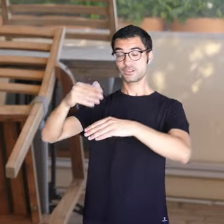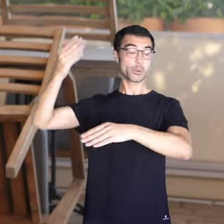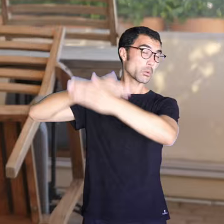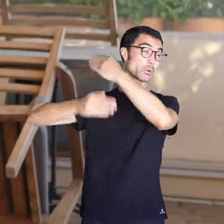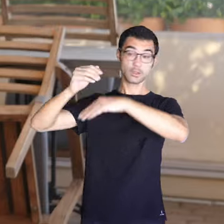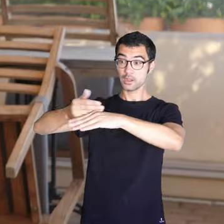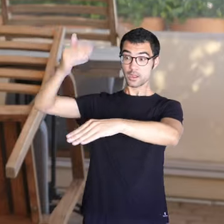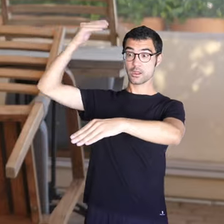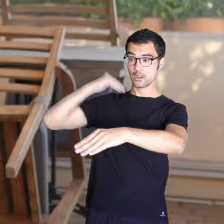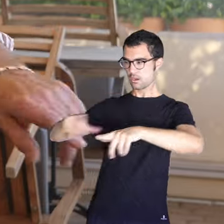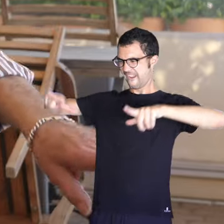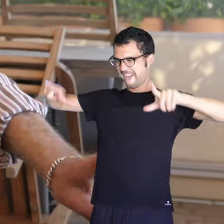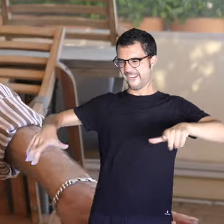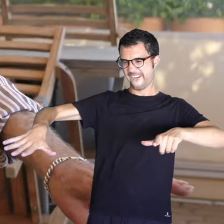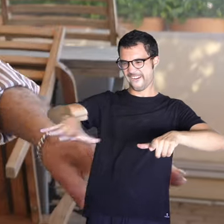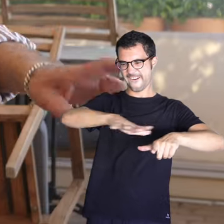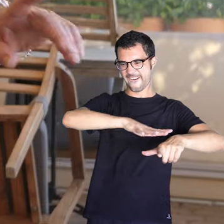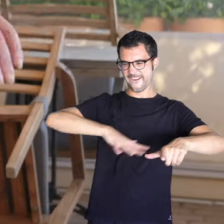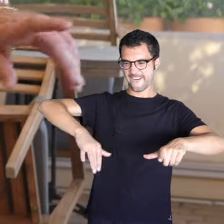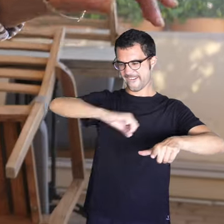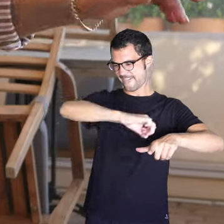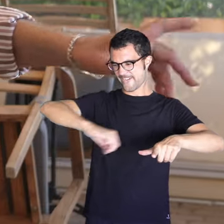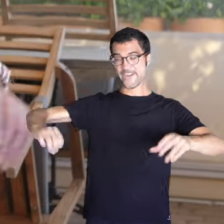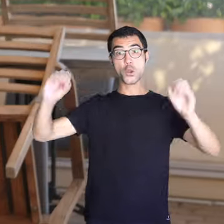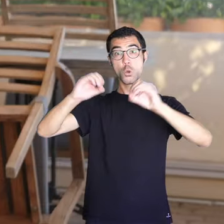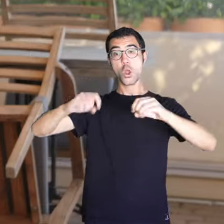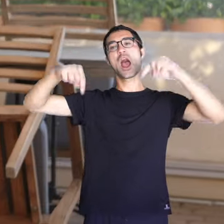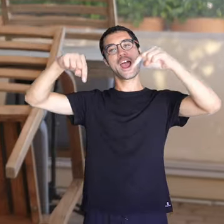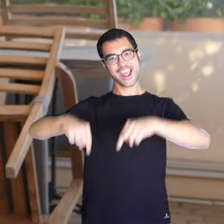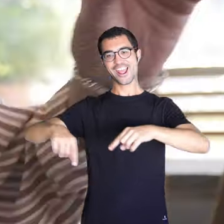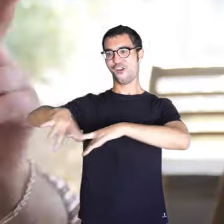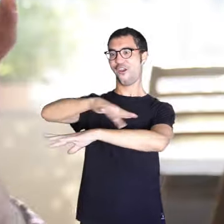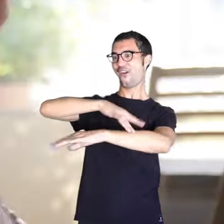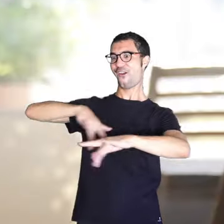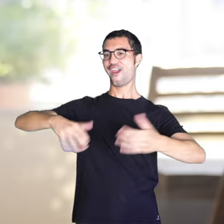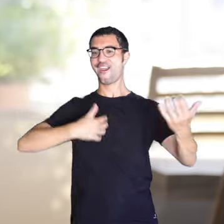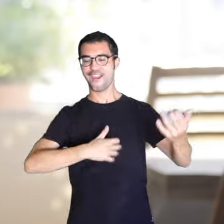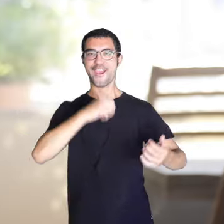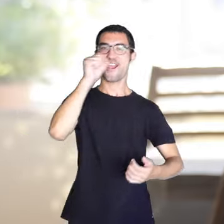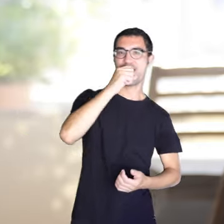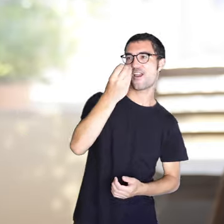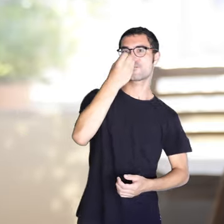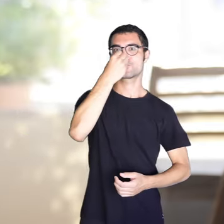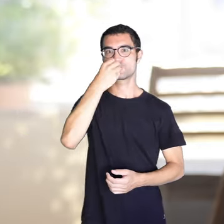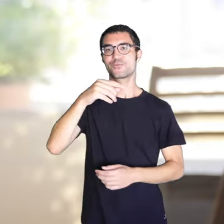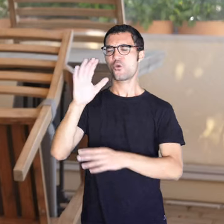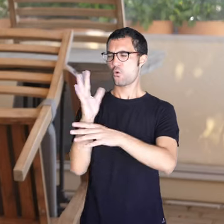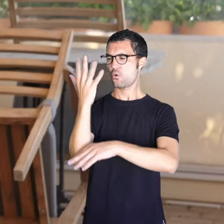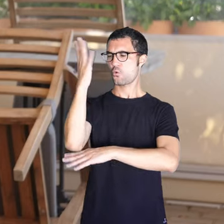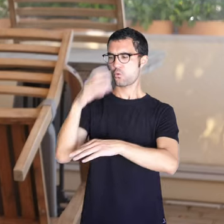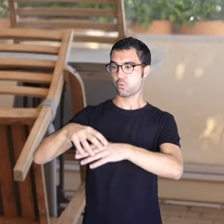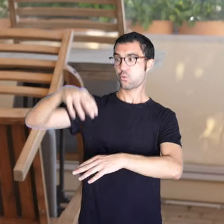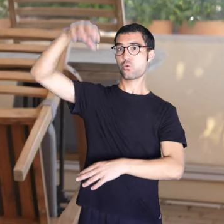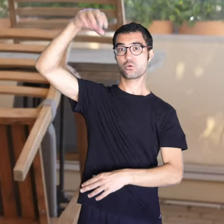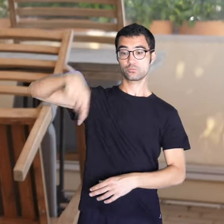molt gros allà. I feien les festes, els pescadors la feien allà. Aquell temps l'organitzaven els pescadors. Un